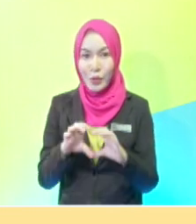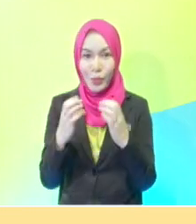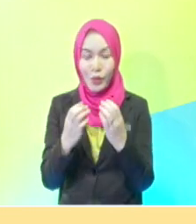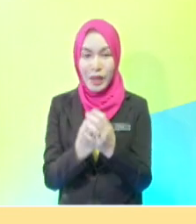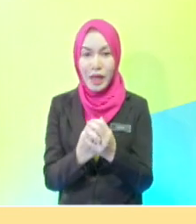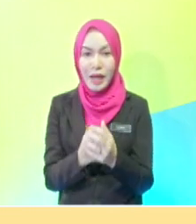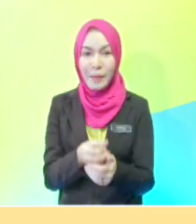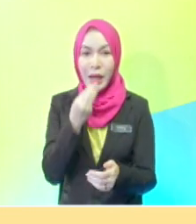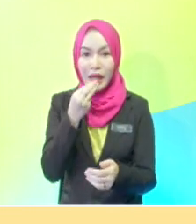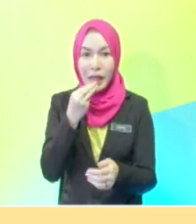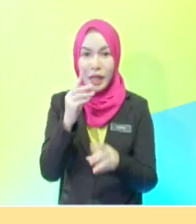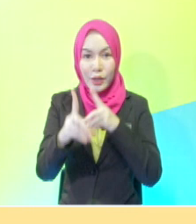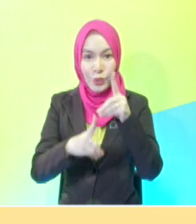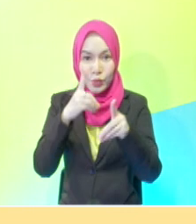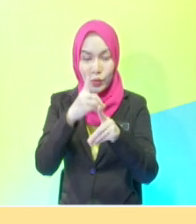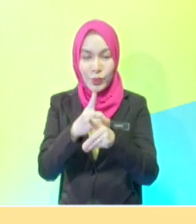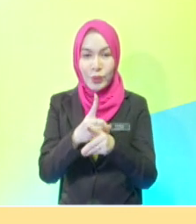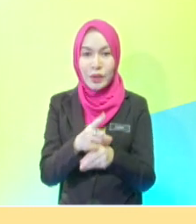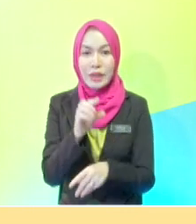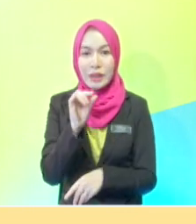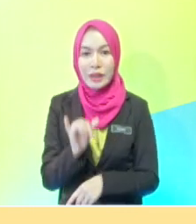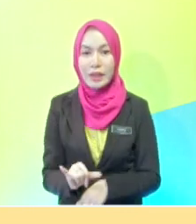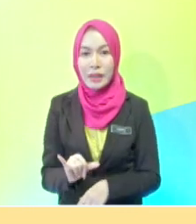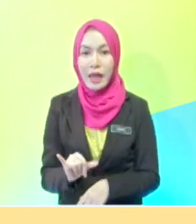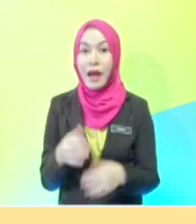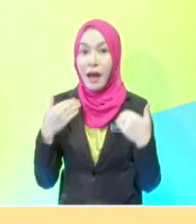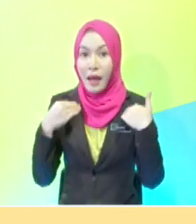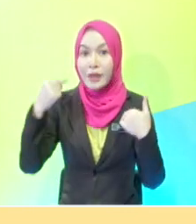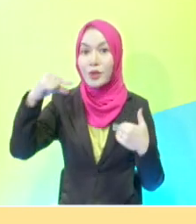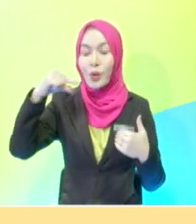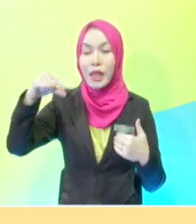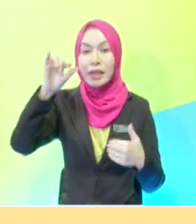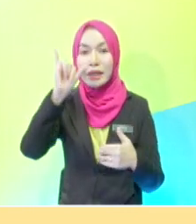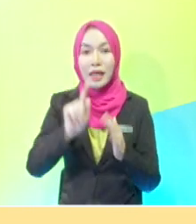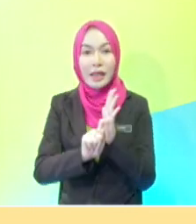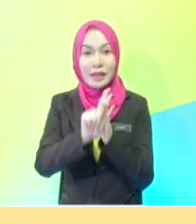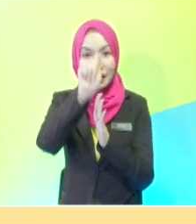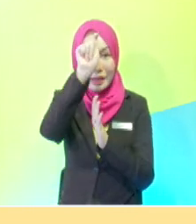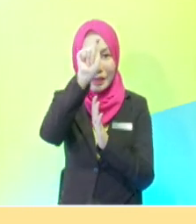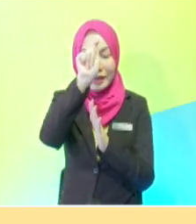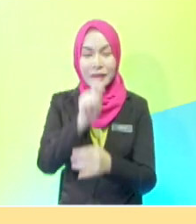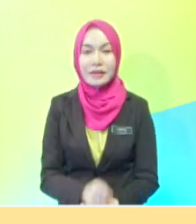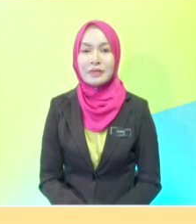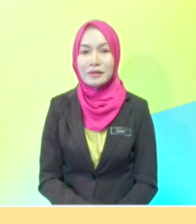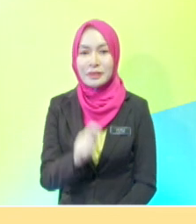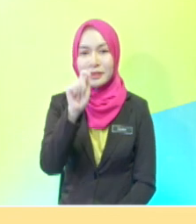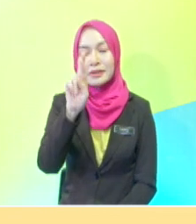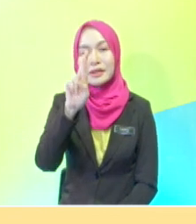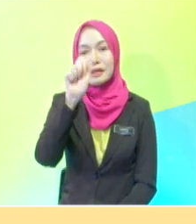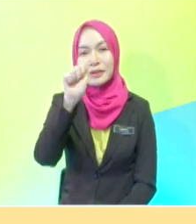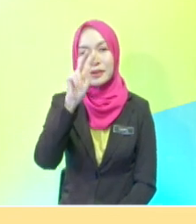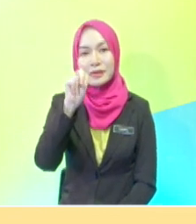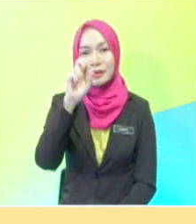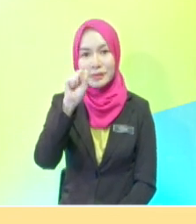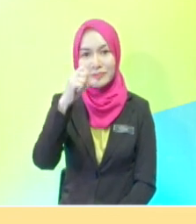ternakkan keras jernih yang mempunyai quality yang tinggi macam kita di awal tadi keperluan kepada makanan